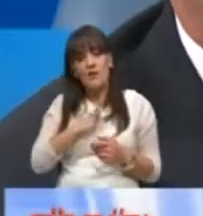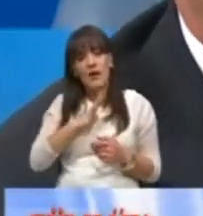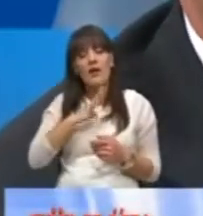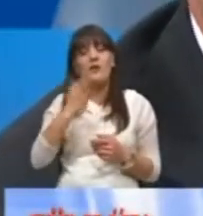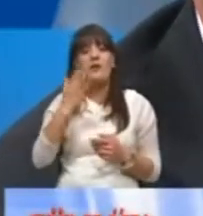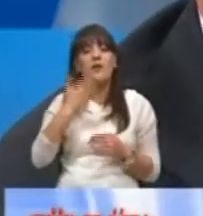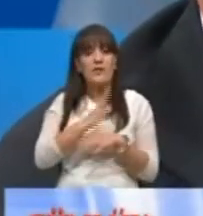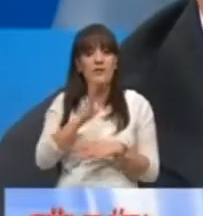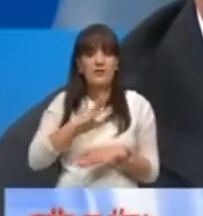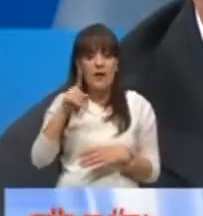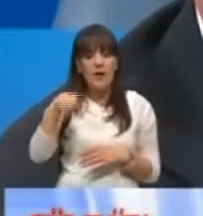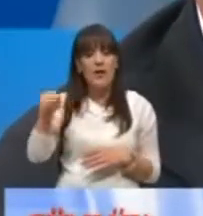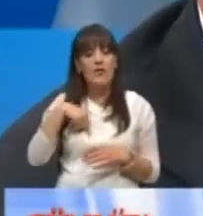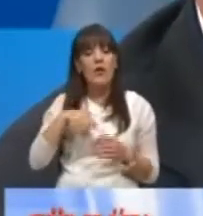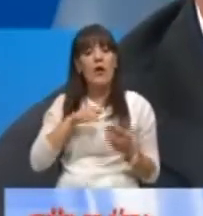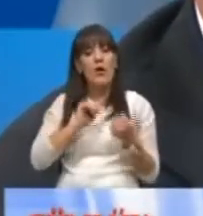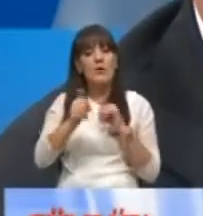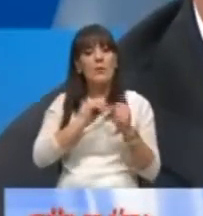ortopedik ayakkabıdan